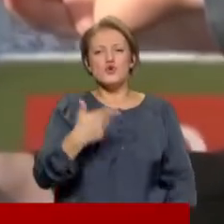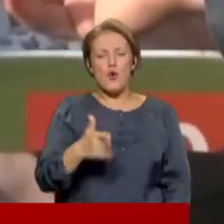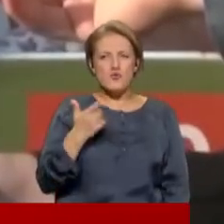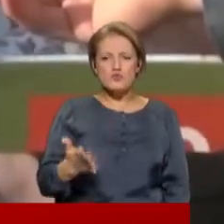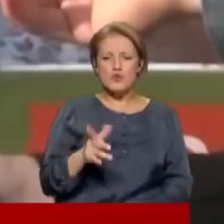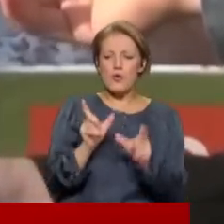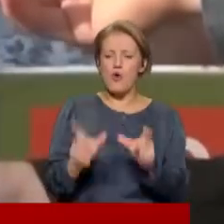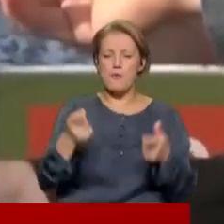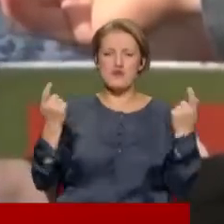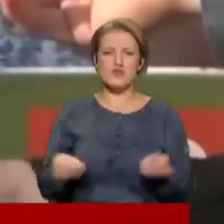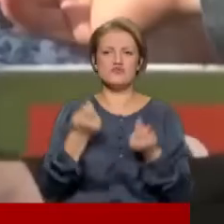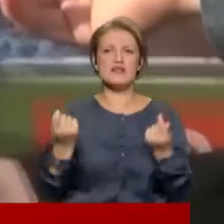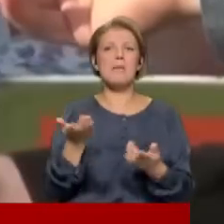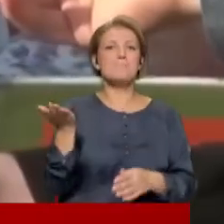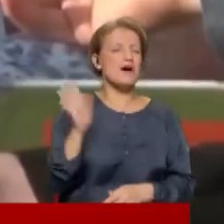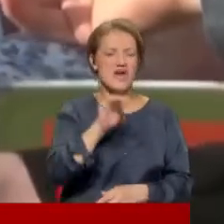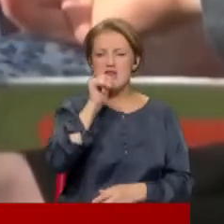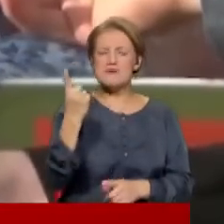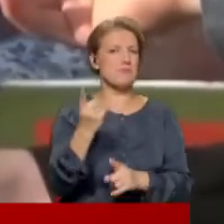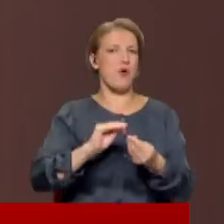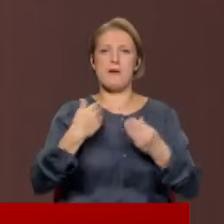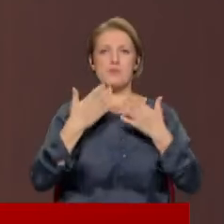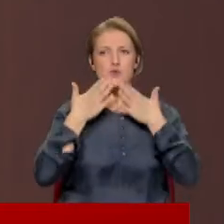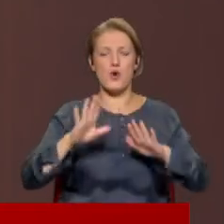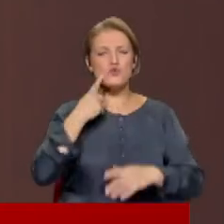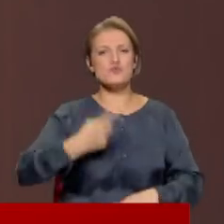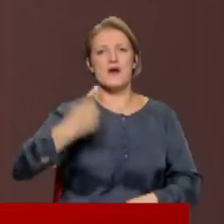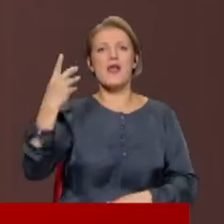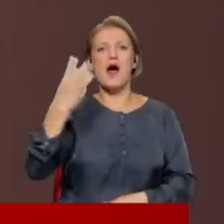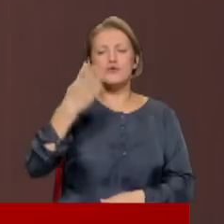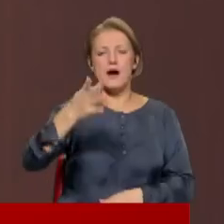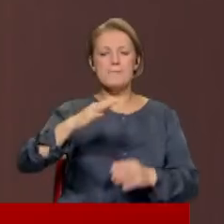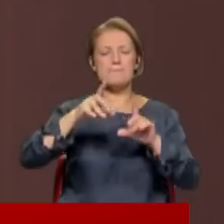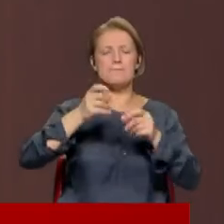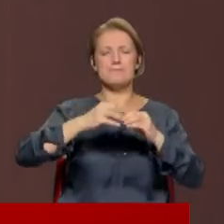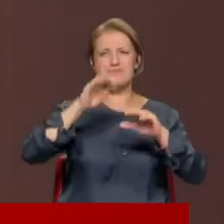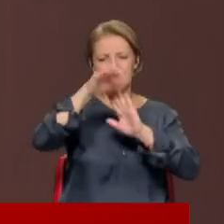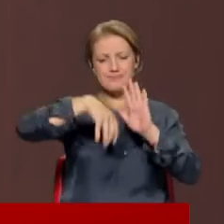köyümüzü korumaya çalışmaktan başka hiçbir derdimiz yok. Cumhurbaşkanı Erdoğan maden